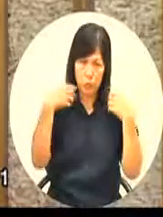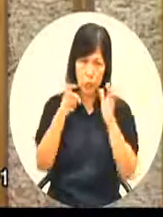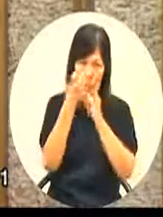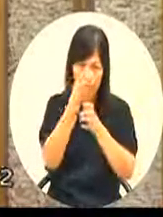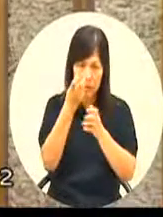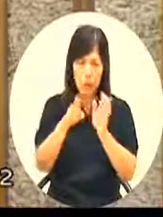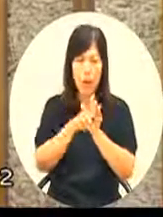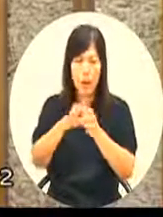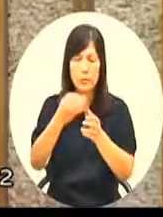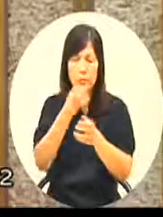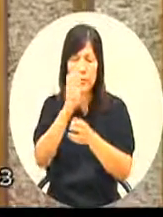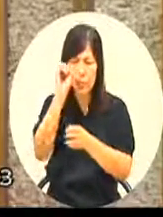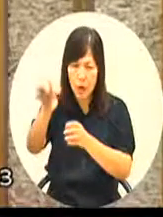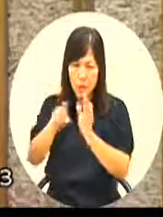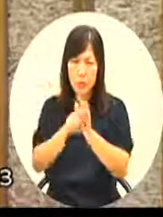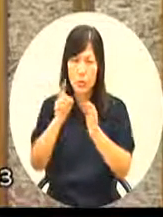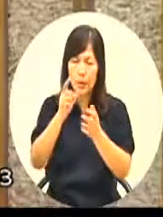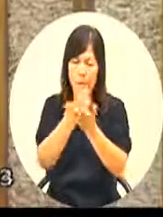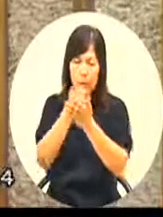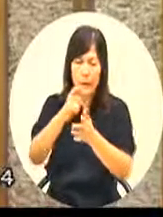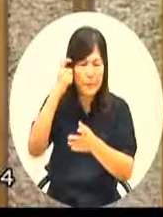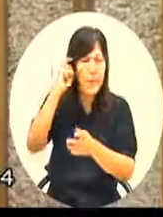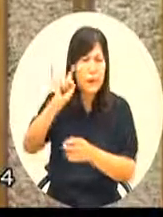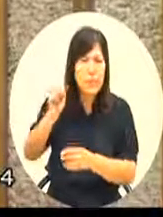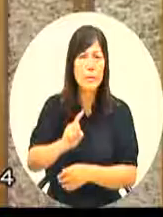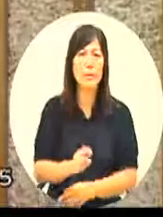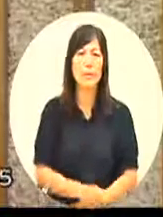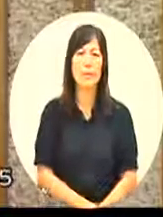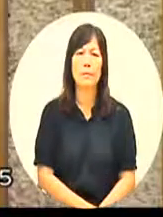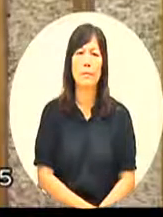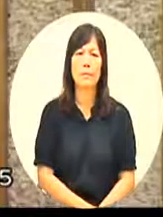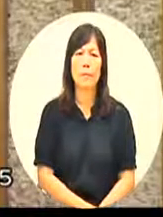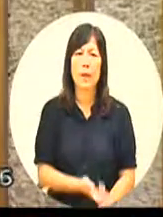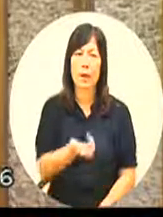反映各种消费者的心声呐。那另外一方面，刚